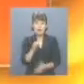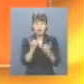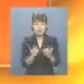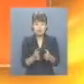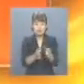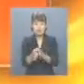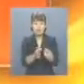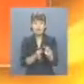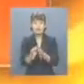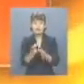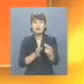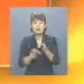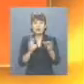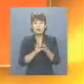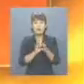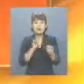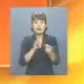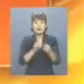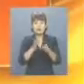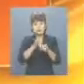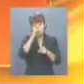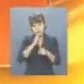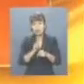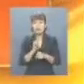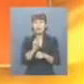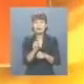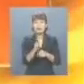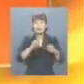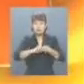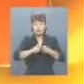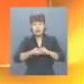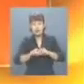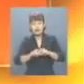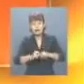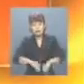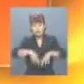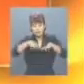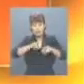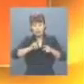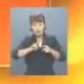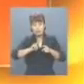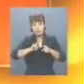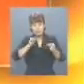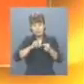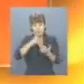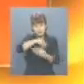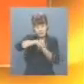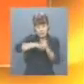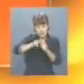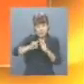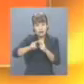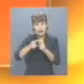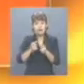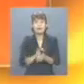วโน้มของธนาคารไทยยังมีเสถียรภาพแม้ว่าจะมีปัญหาเรื่องของน้ำท่วมกระทบกับเศรษฐกิจก็ตามนะคะดาวโจนส์ปรับตัวลง